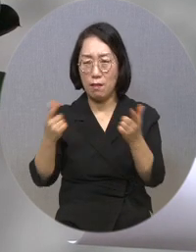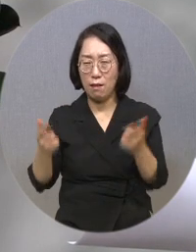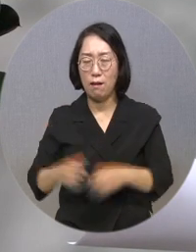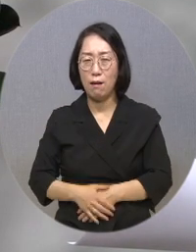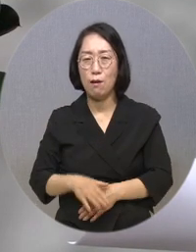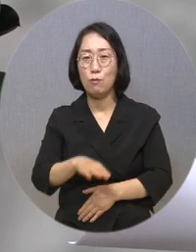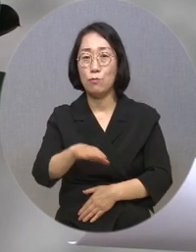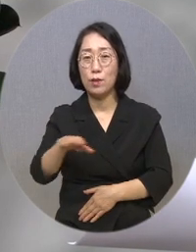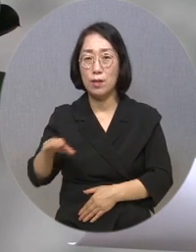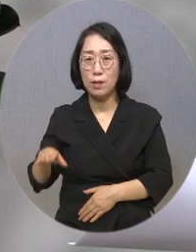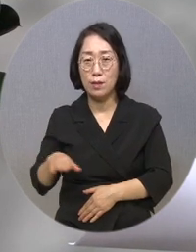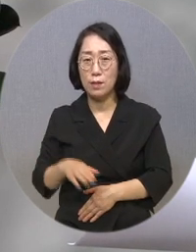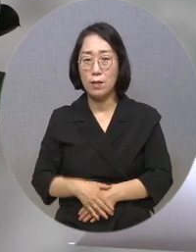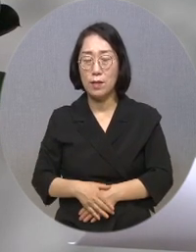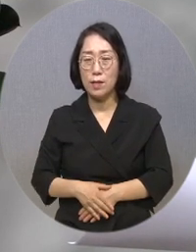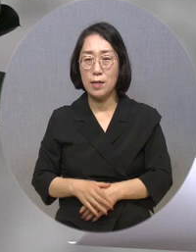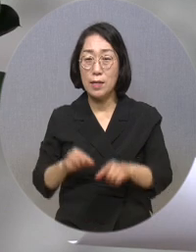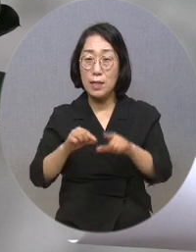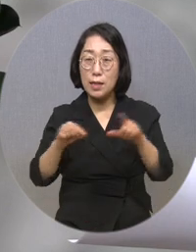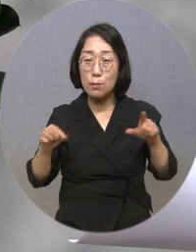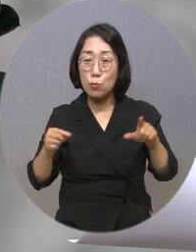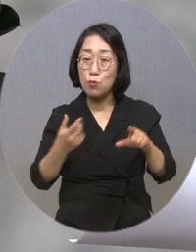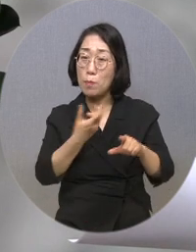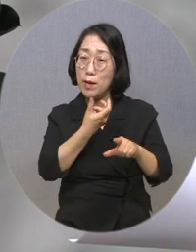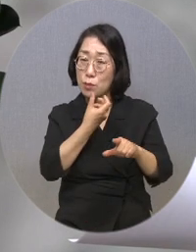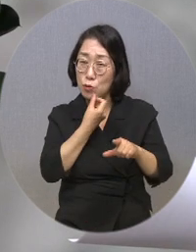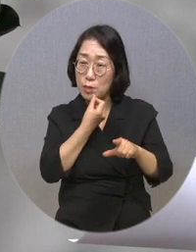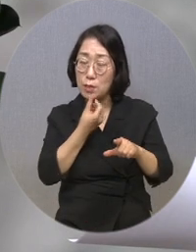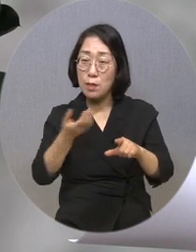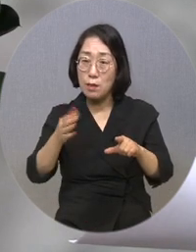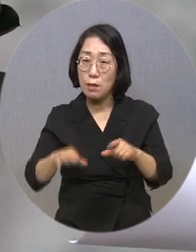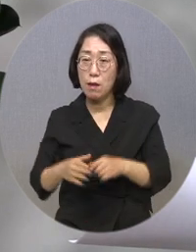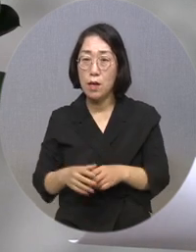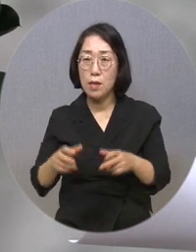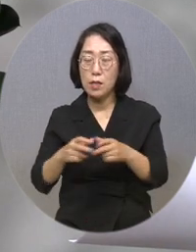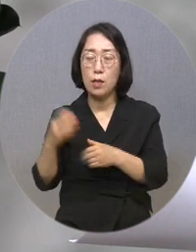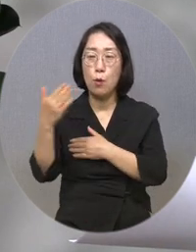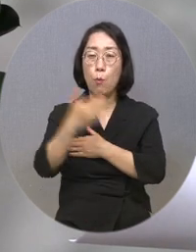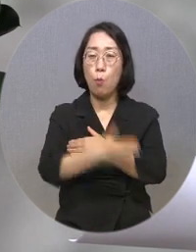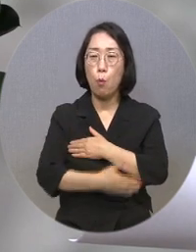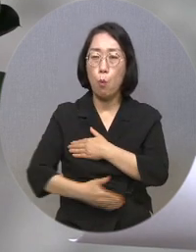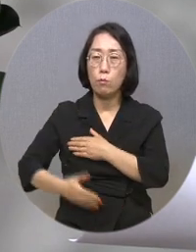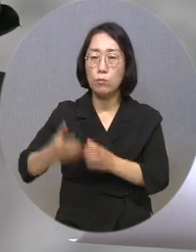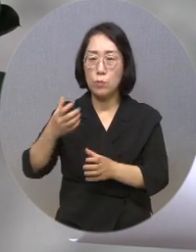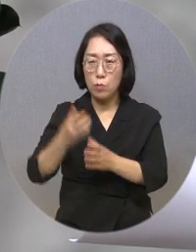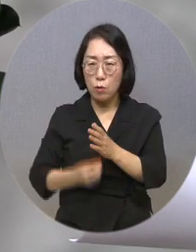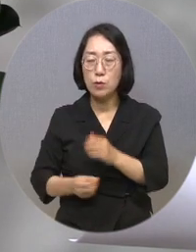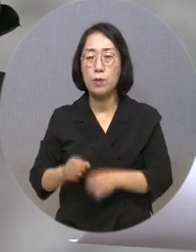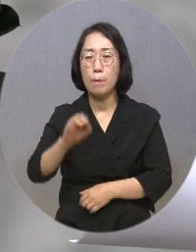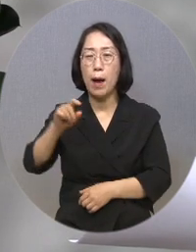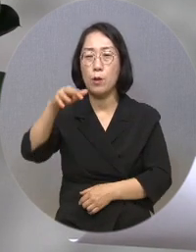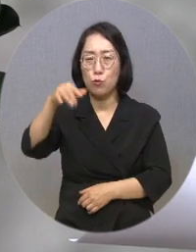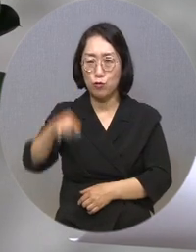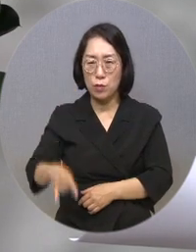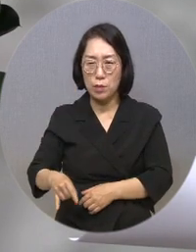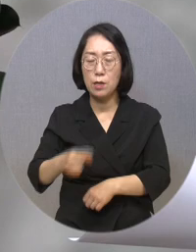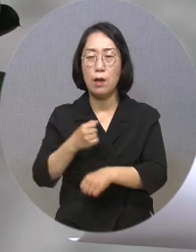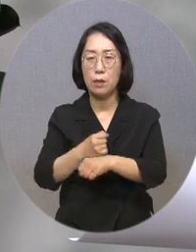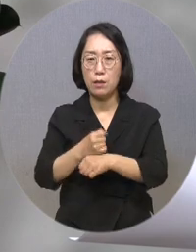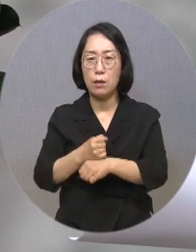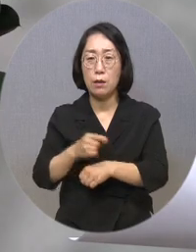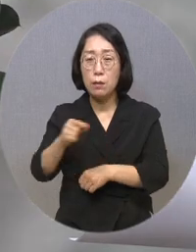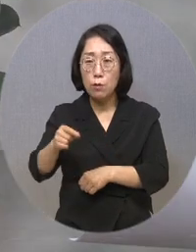이렇게 부분 마취를 하지만 장애인들은 전신 마취를 해서 실질적으로 치과 치료를 해야 되는데